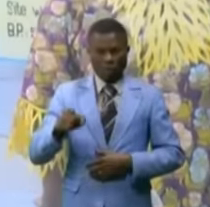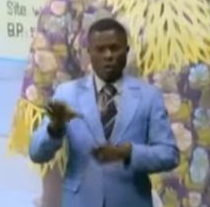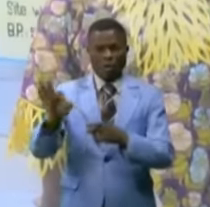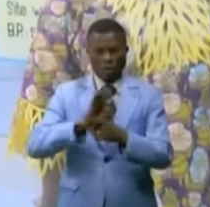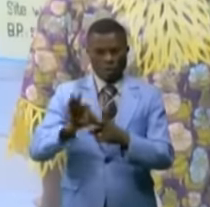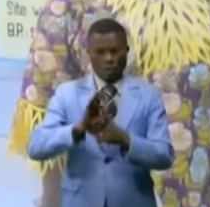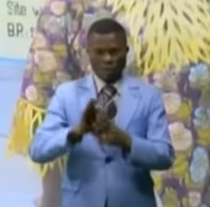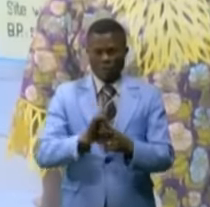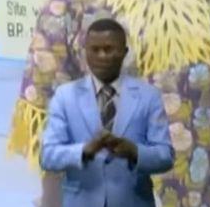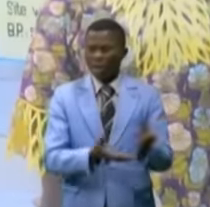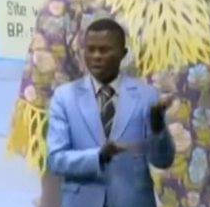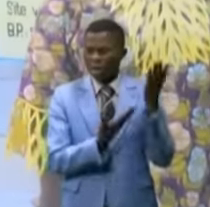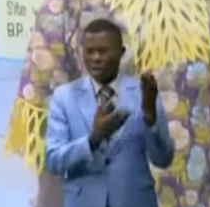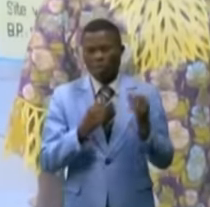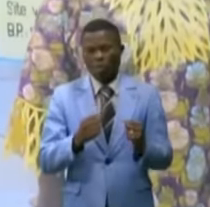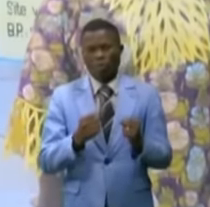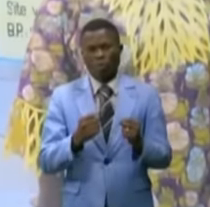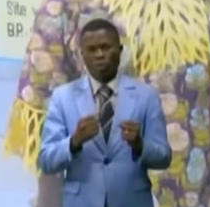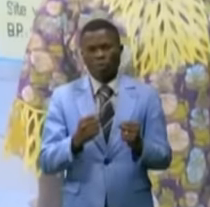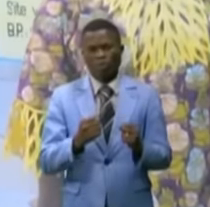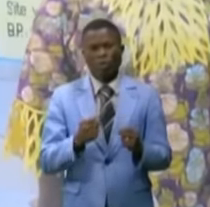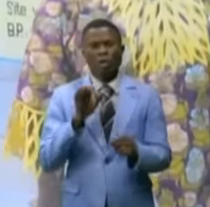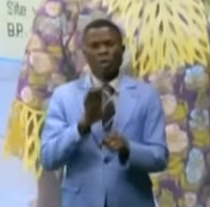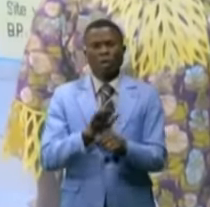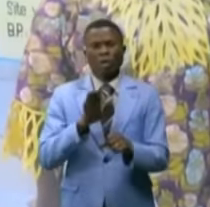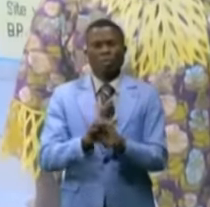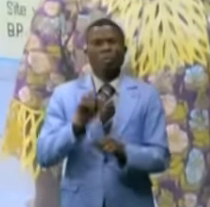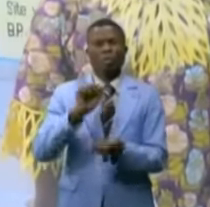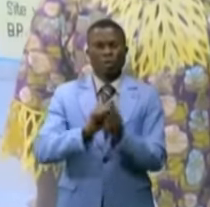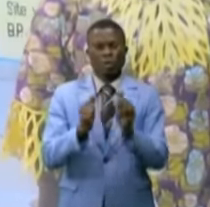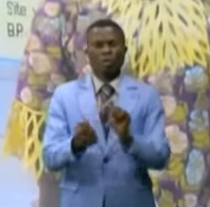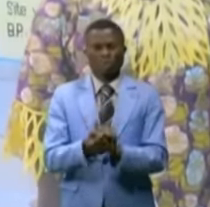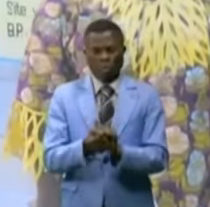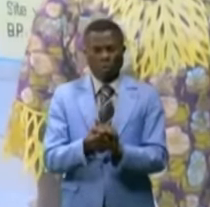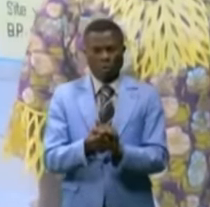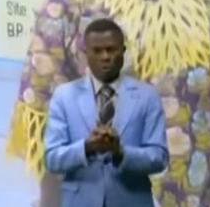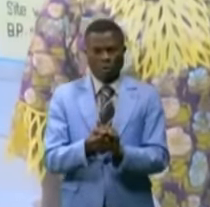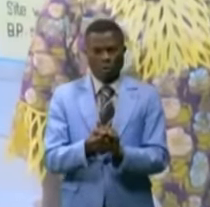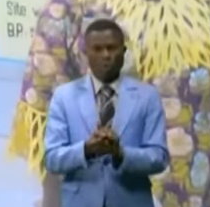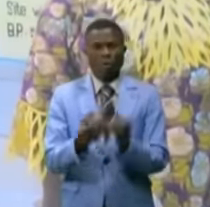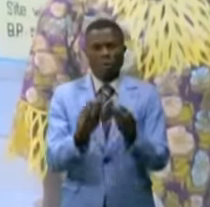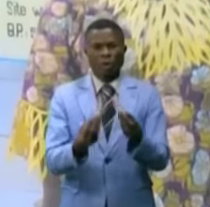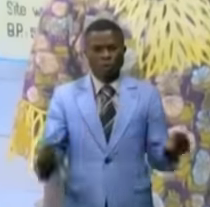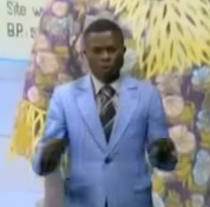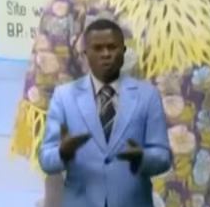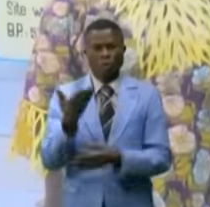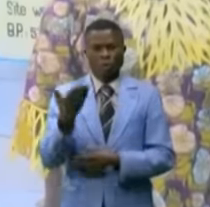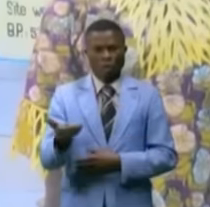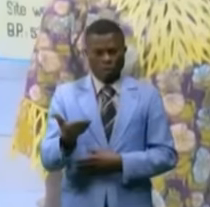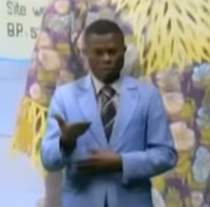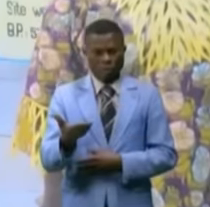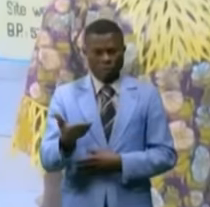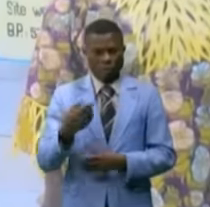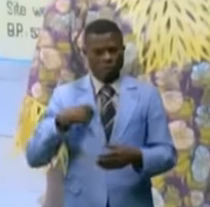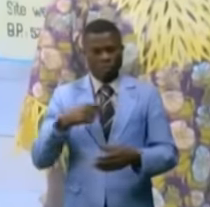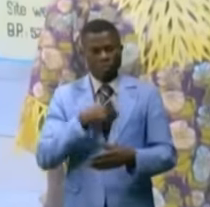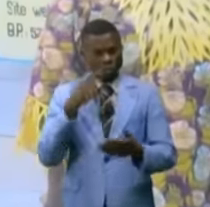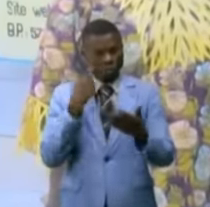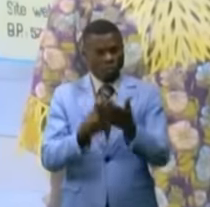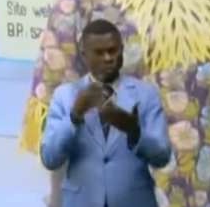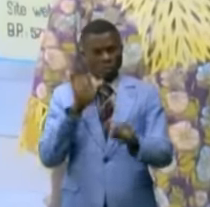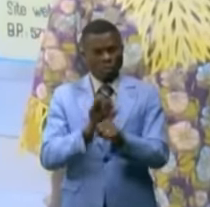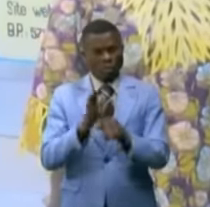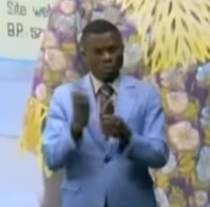formation extrêmement intéressante parce que beaucoup de questions ont trouvé leurs réponses et on a constaté que beaucoup de